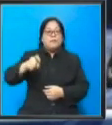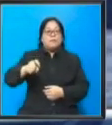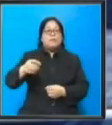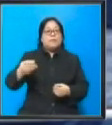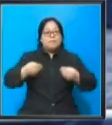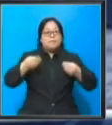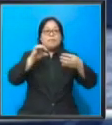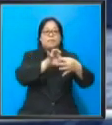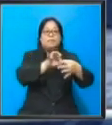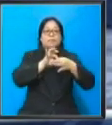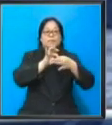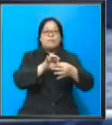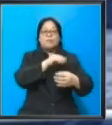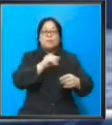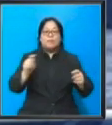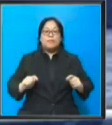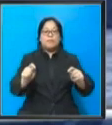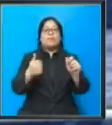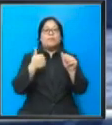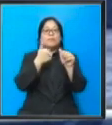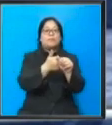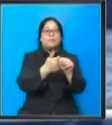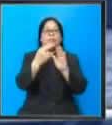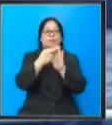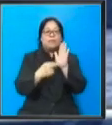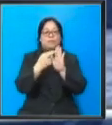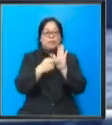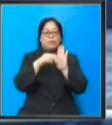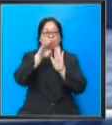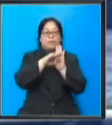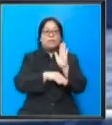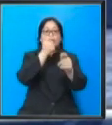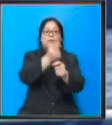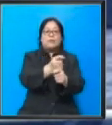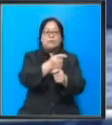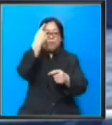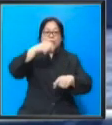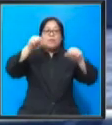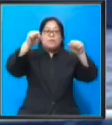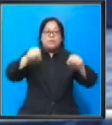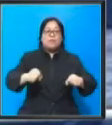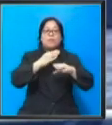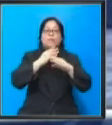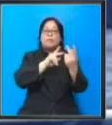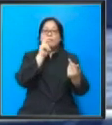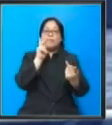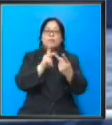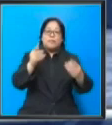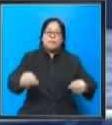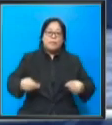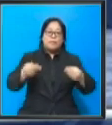memberikan kerjasama dan bertindak mengikut peruntukannya ditetapkan bagi membolehkan perlindungan yang sewajarnya